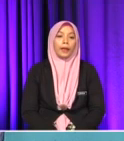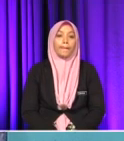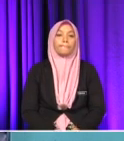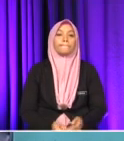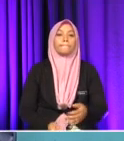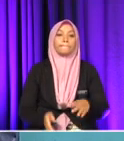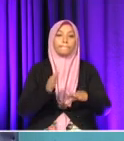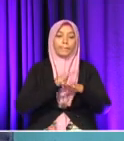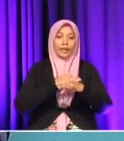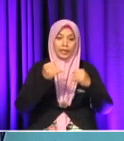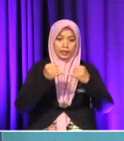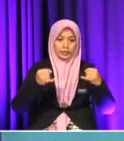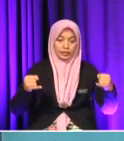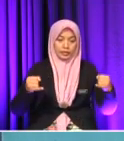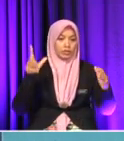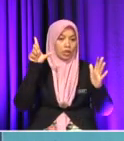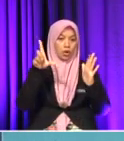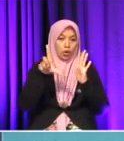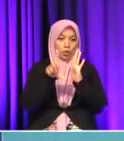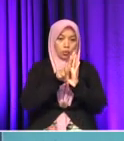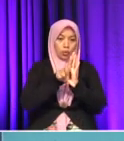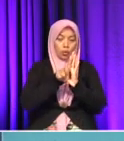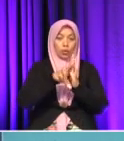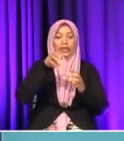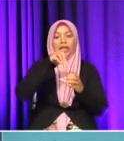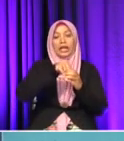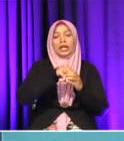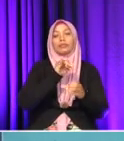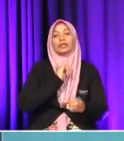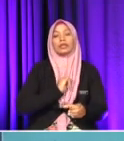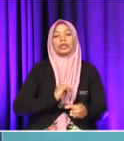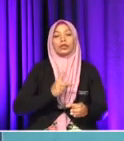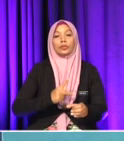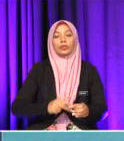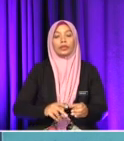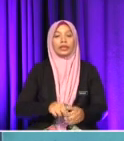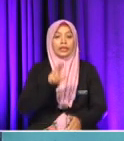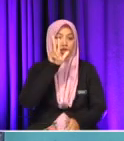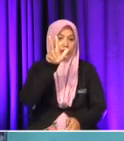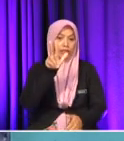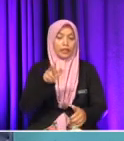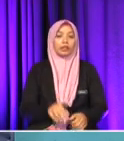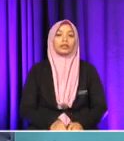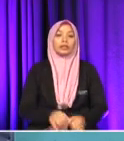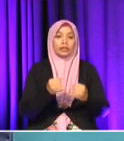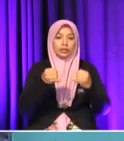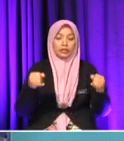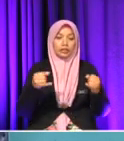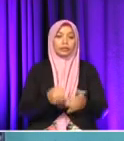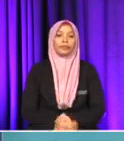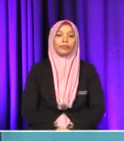logo yang terdapat dalam identitas Terdapat tiga jenis logo yaitu picture real